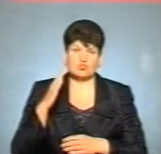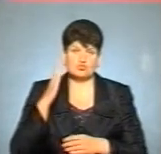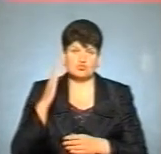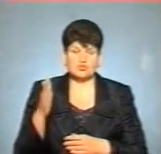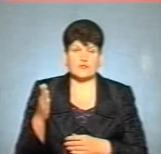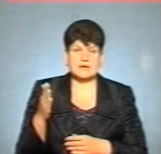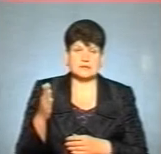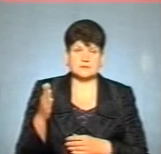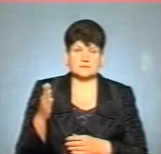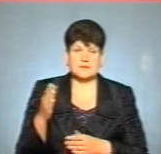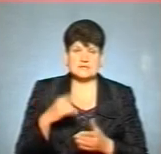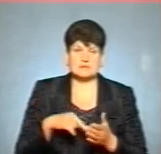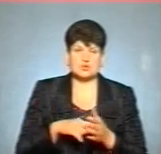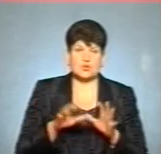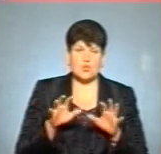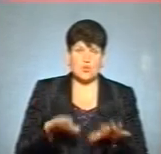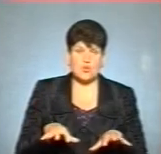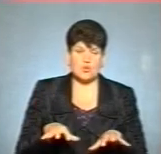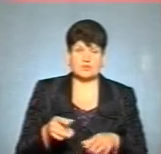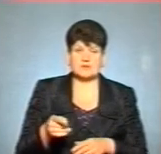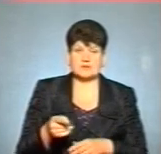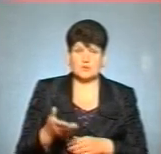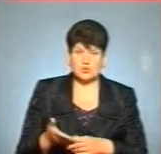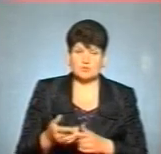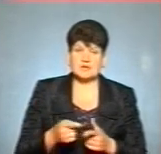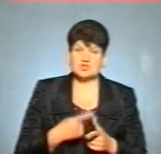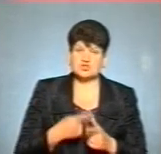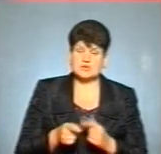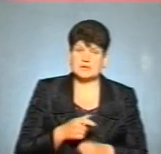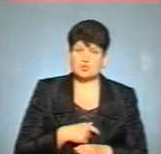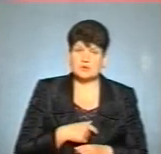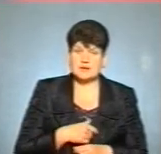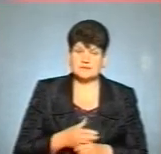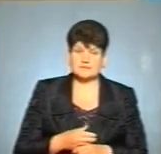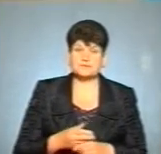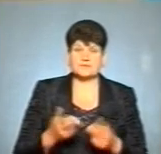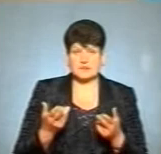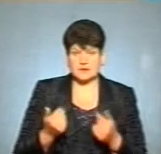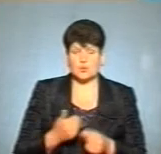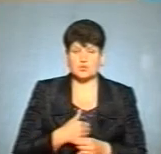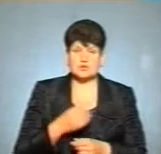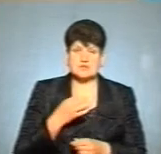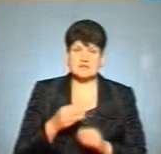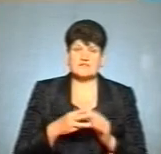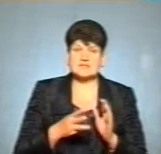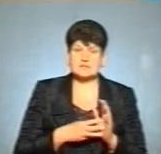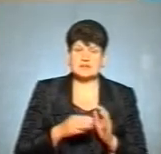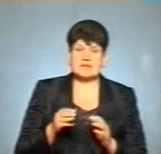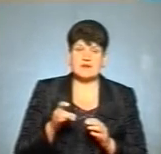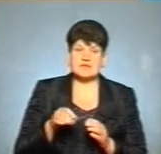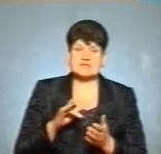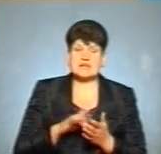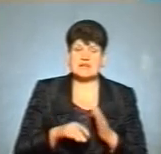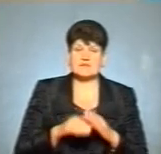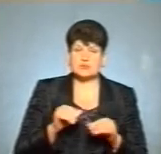за міського голову, для прикладу, Тернополя чи депутатів. Так, хочу сказати, що 18 травня Центральна виборча